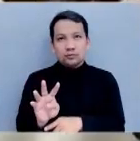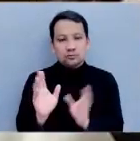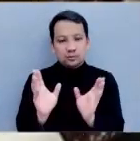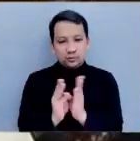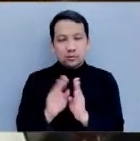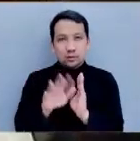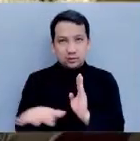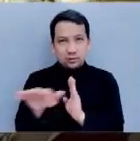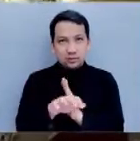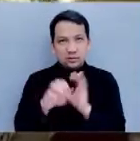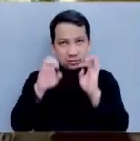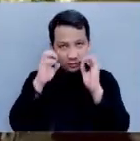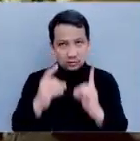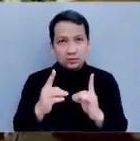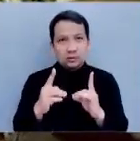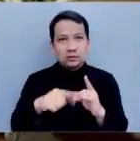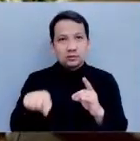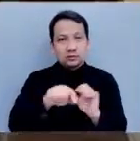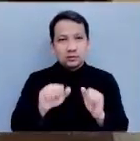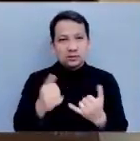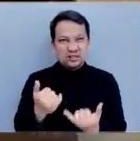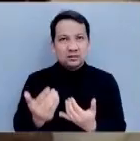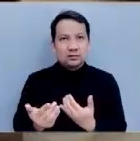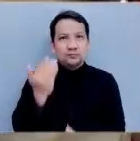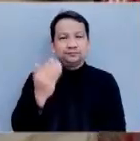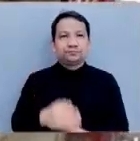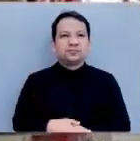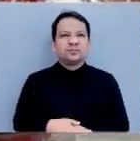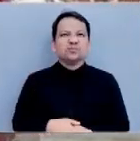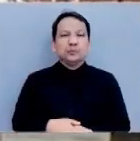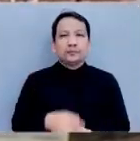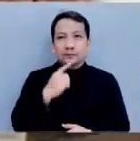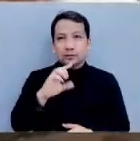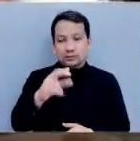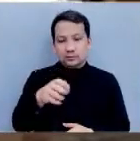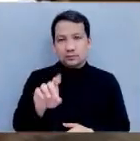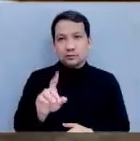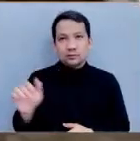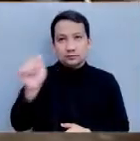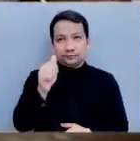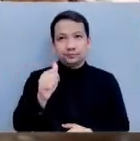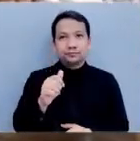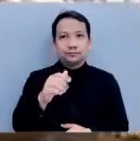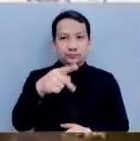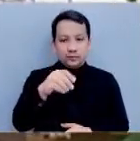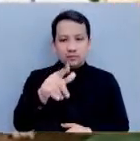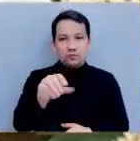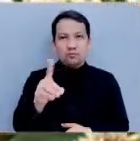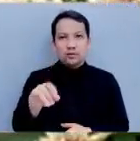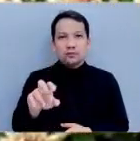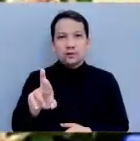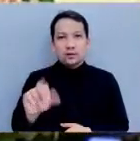ang education official sa Malacanang ngayong umaga. Sabi ni Commission on Higher Education Chairman Popoy de Vera, kabilang